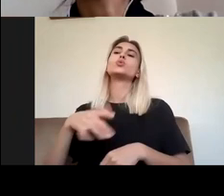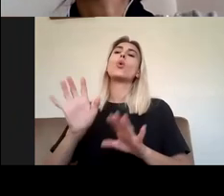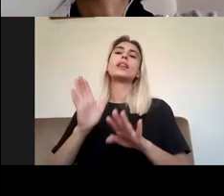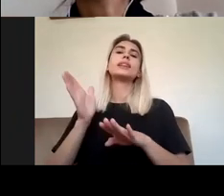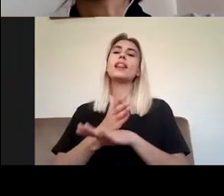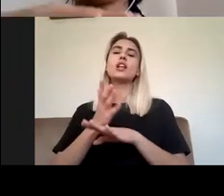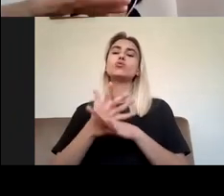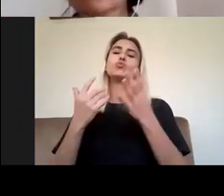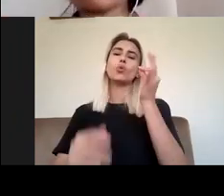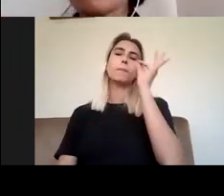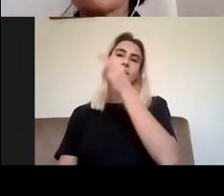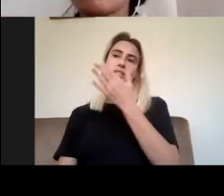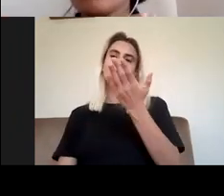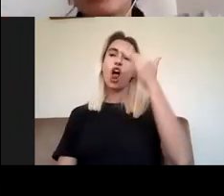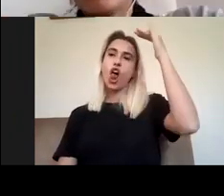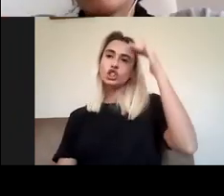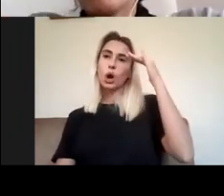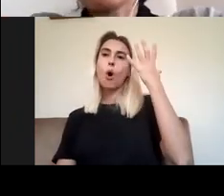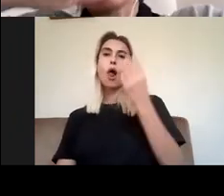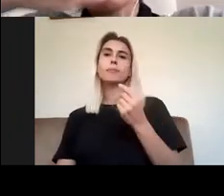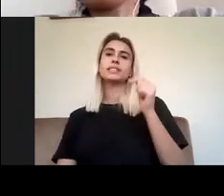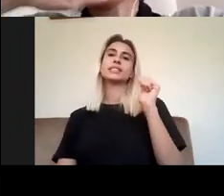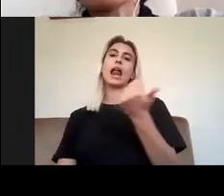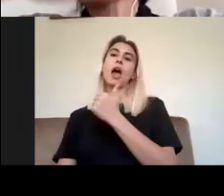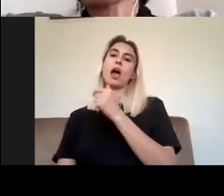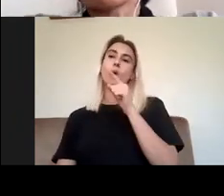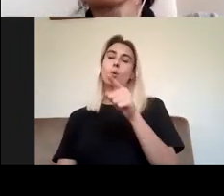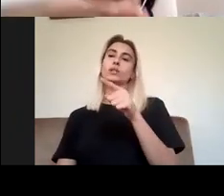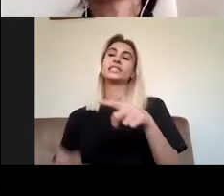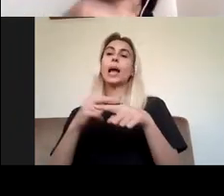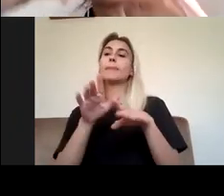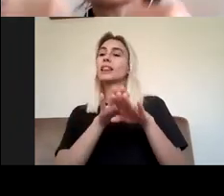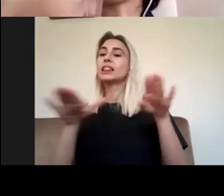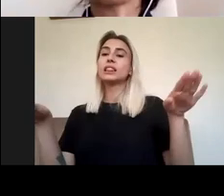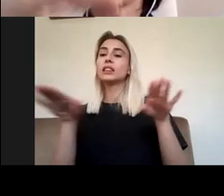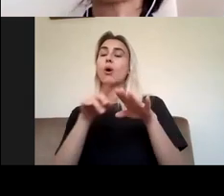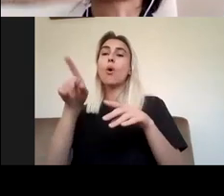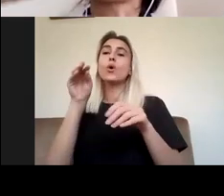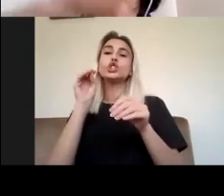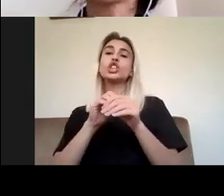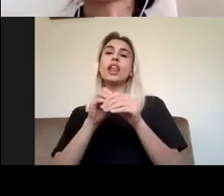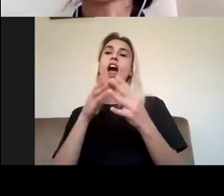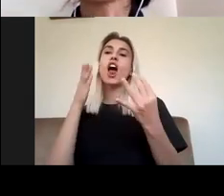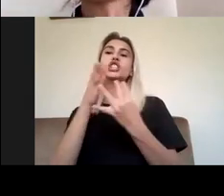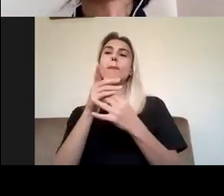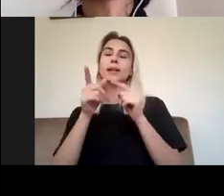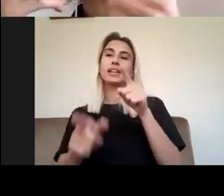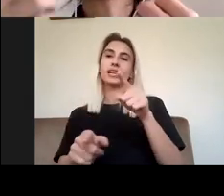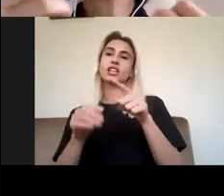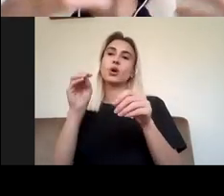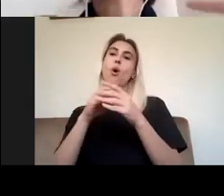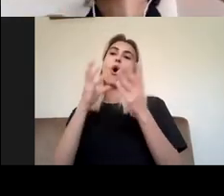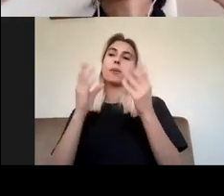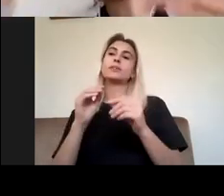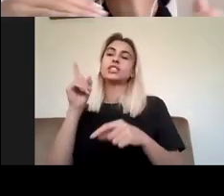basit. Alçak taban olması gerekiyor çünkü zeminle beraber o içerisindeki erişilebilirlik standartlarını oluşturması için.